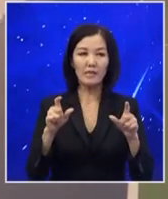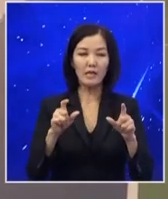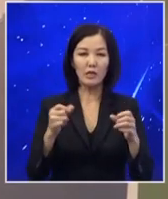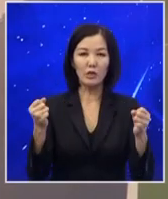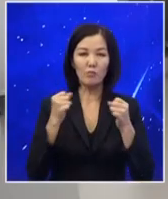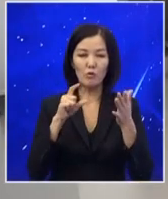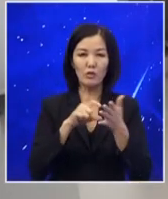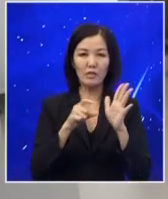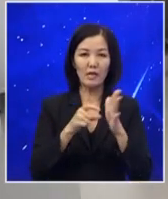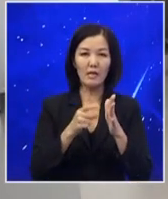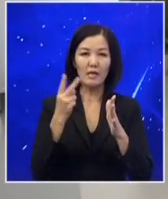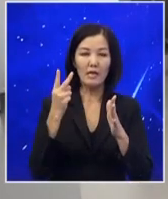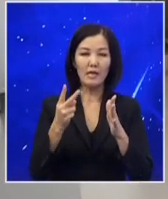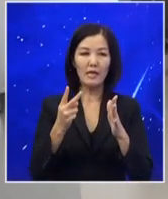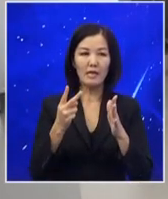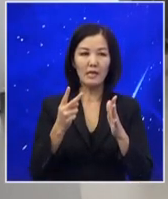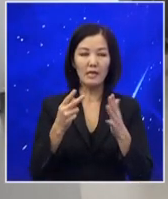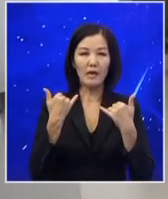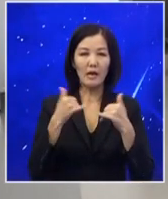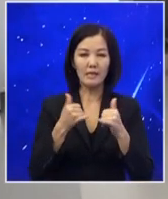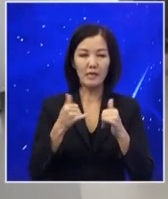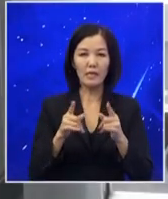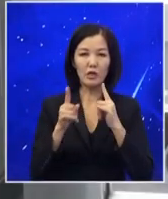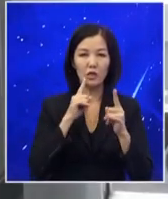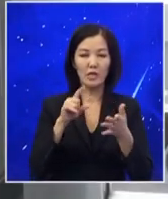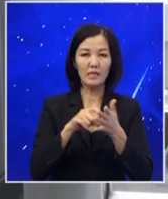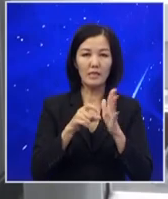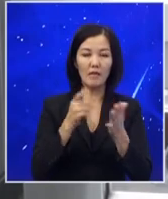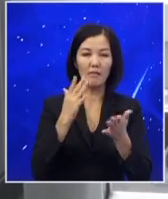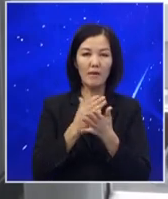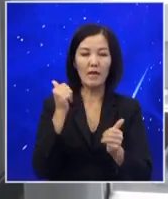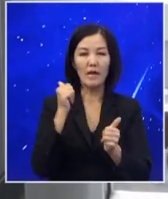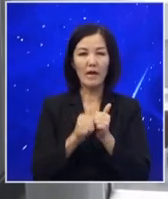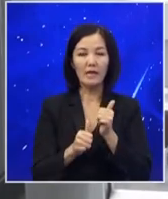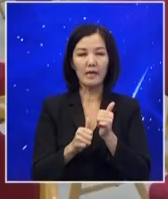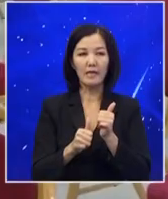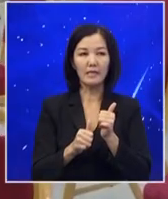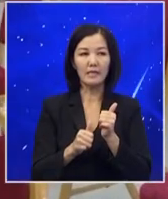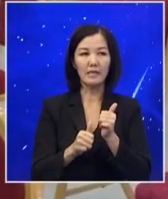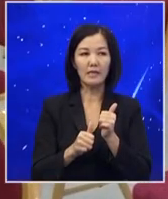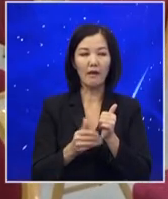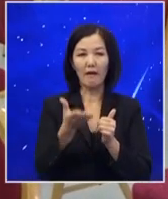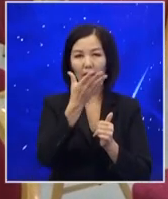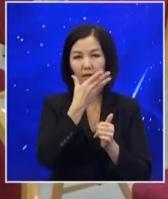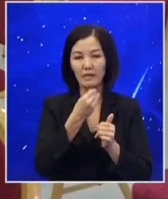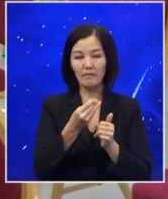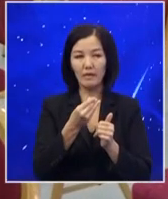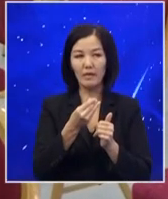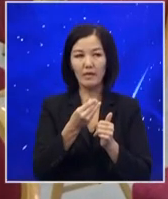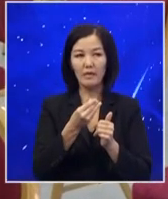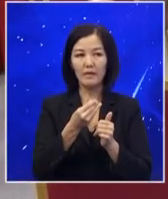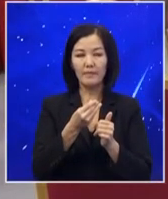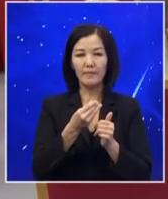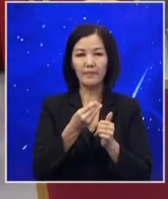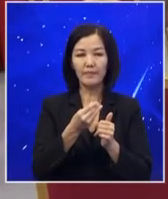спорт залы, қос бүйірінде асхана мен жиналыс залы бар. Әрқайсысының да орталықтағыдай сәулетімен сәні келіскен